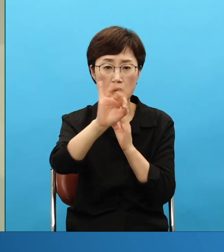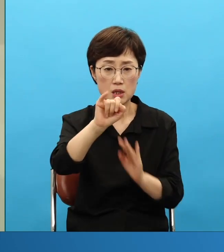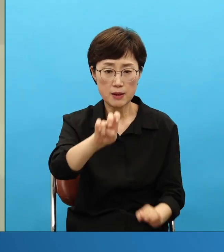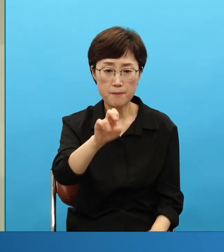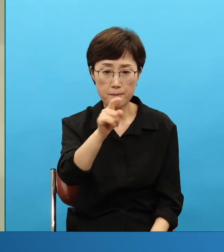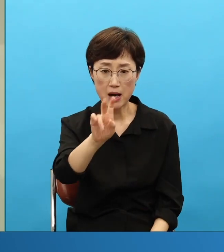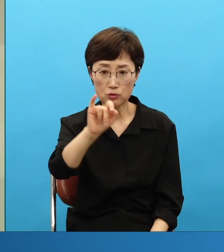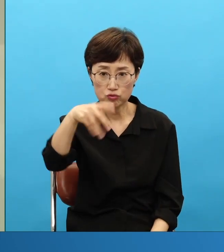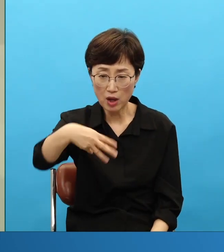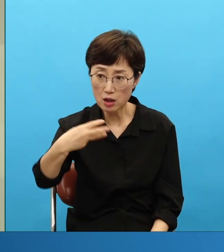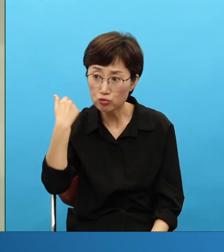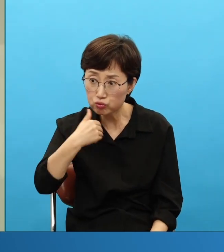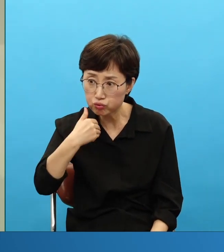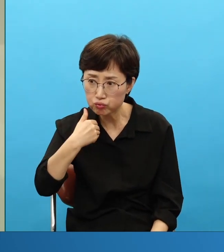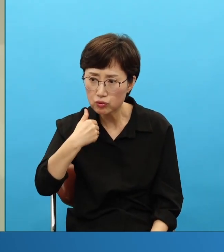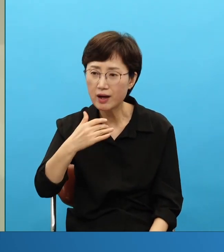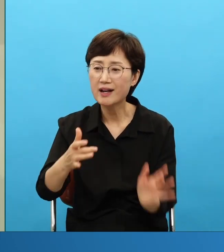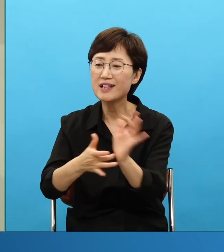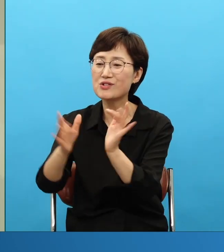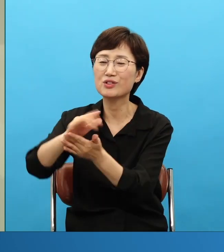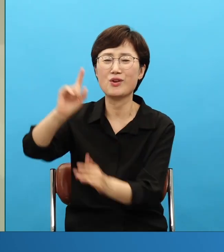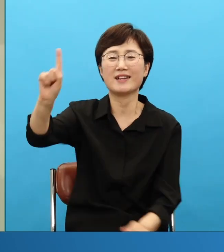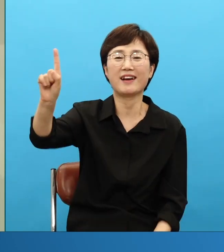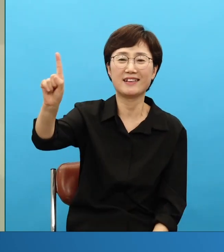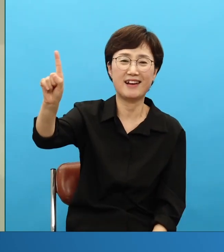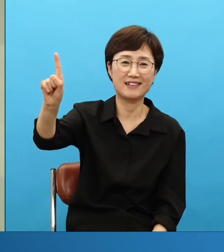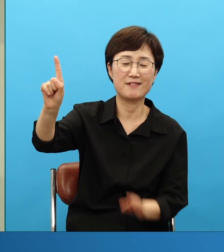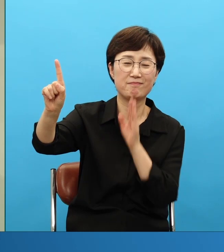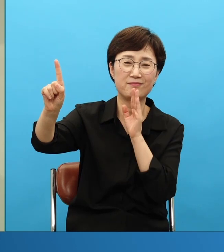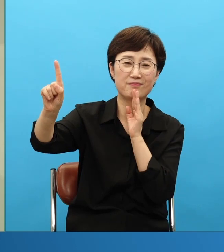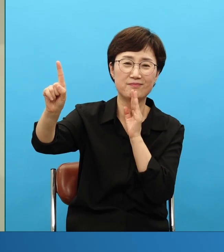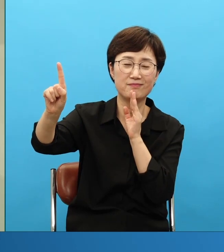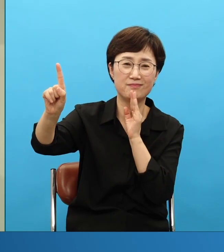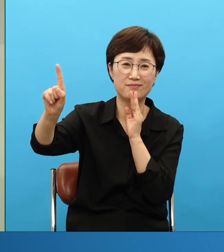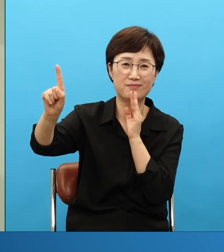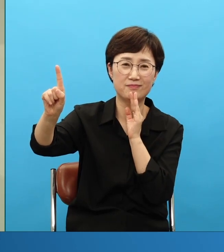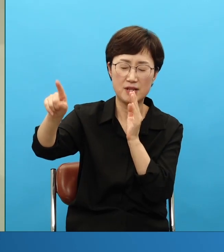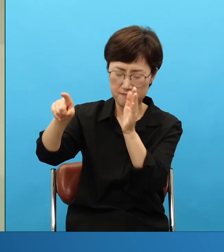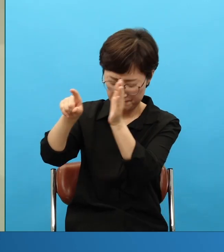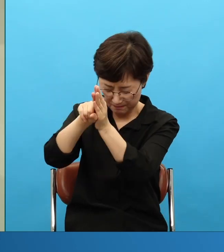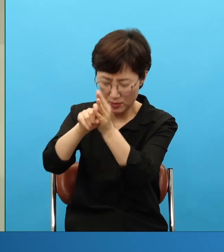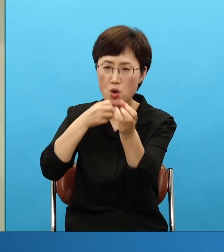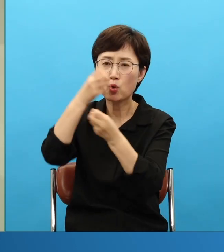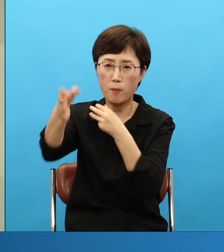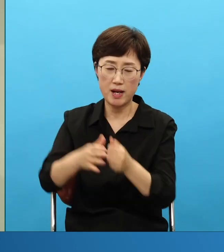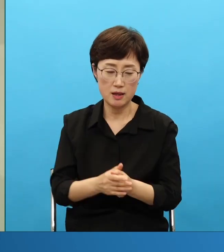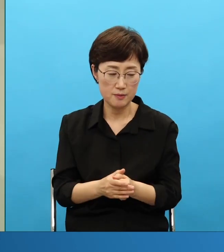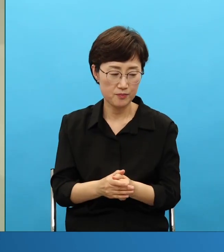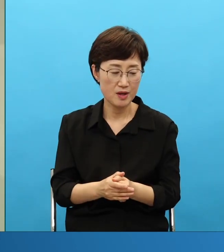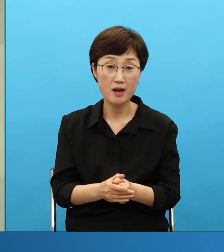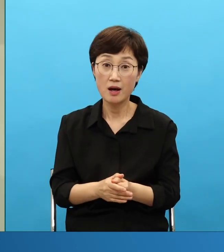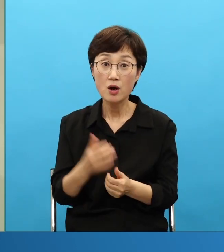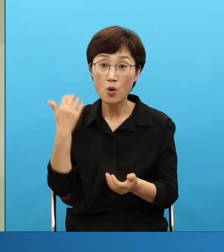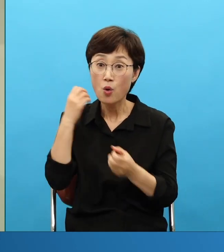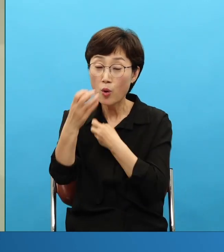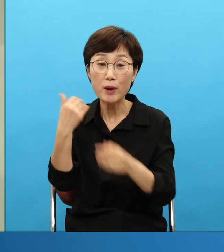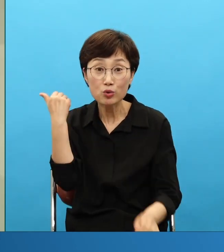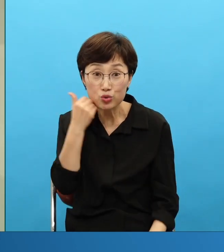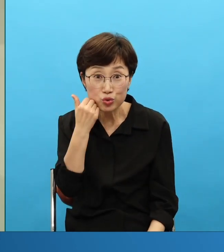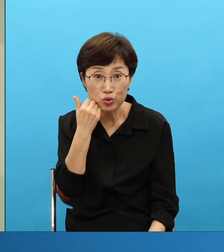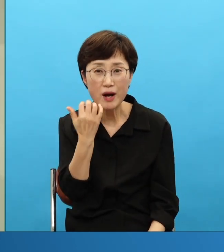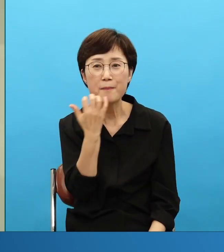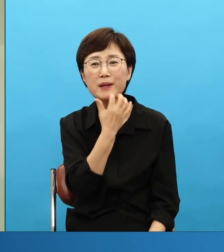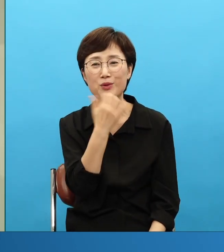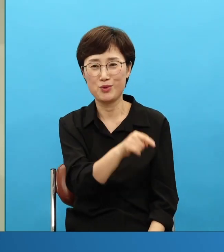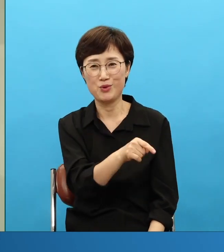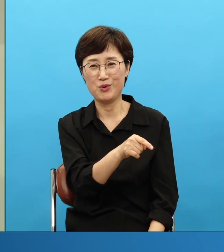하나님의 아들이십니다라 고백한 That 거예요. you are that person and you are the Son of the living God. That was his confession. 바요나 시몬아 네가 머리가 좋구나 안